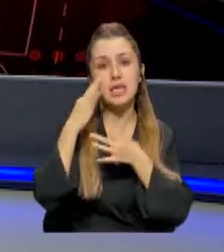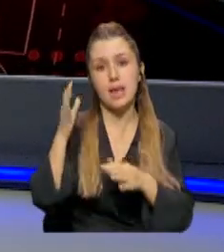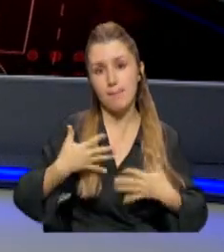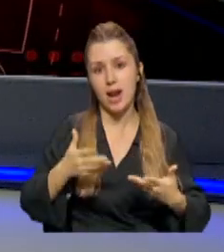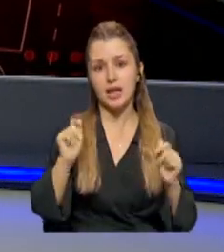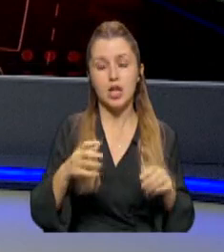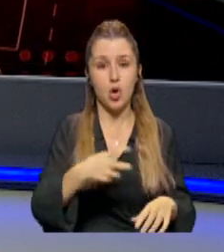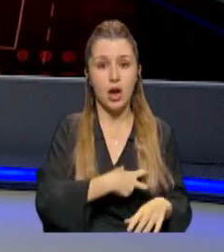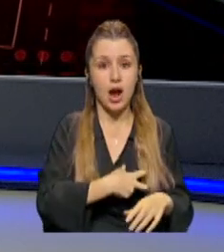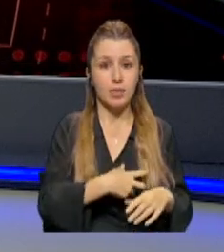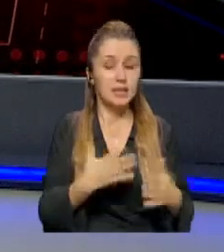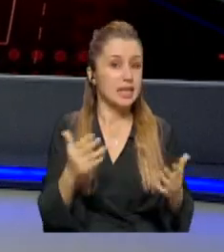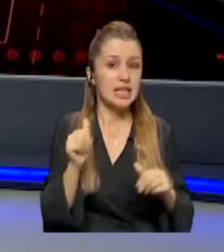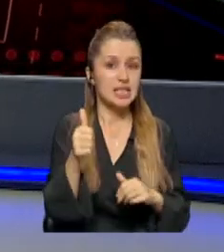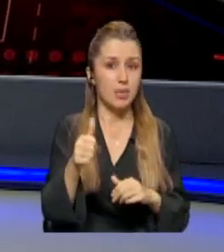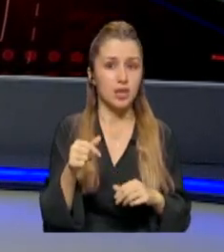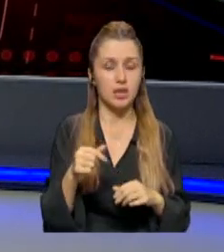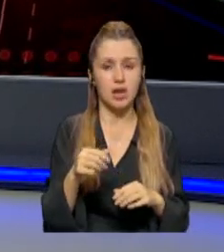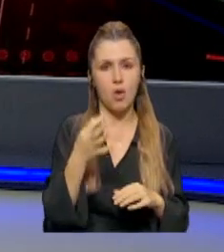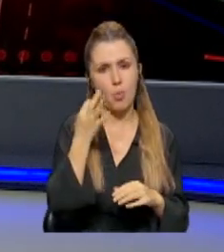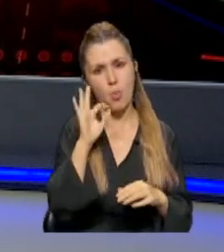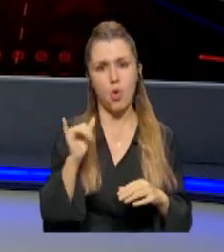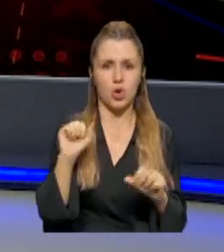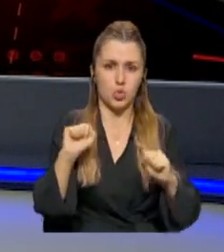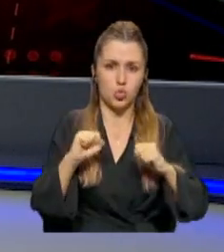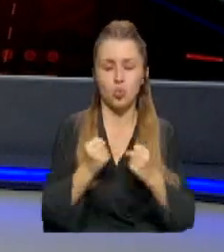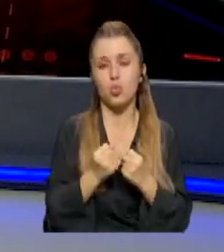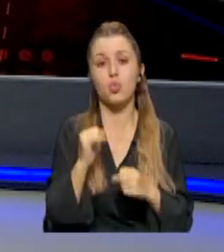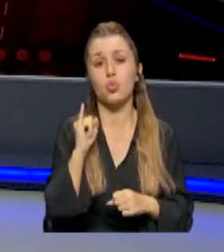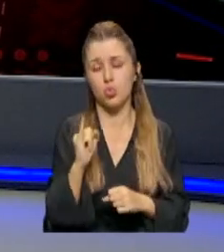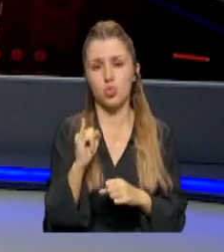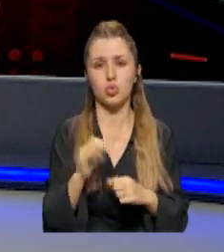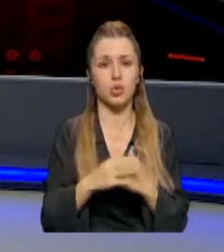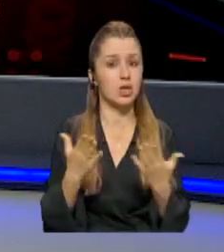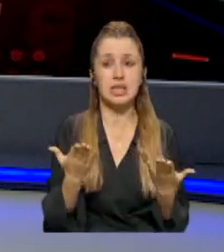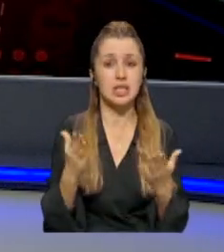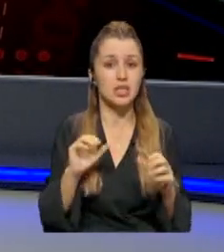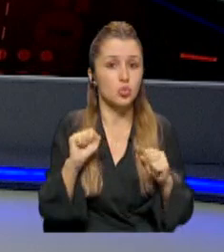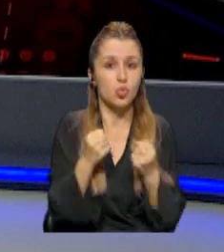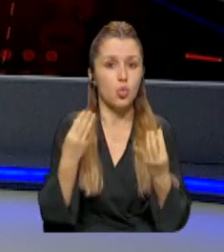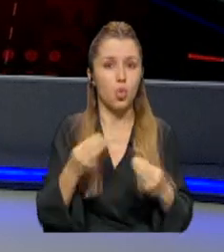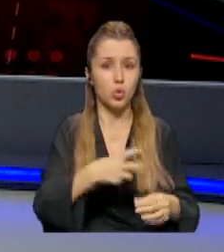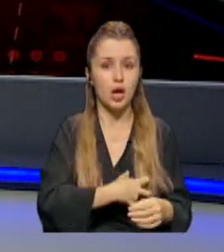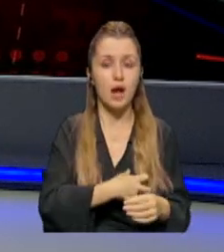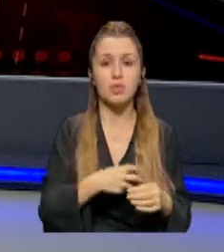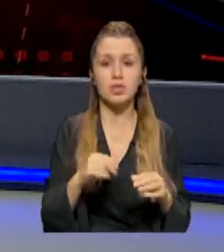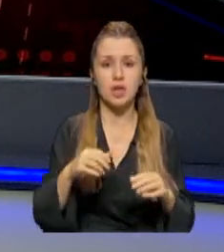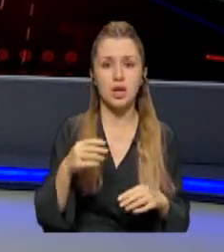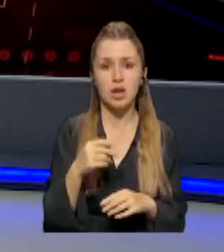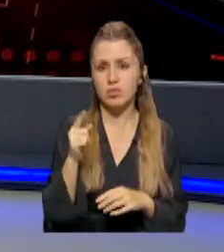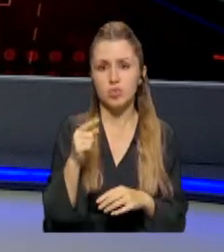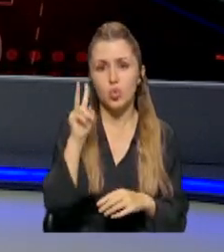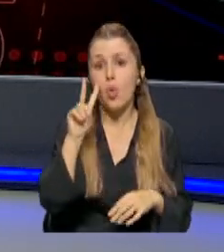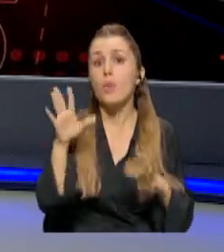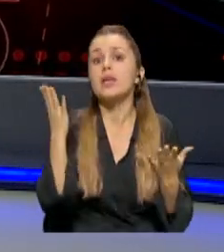merak ediyor. Kalbimiz ne zamandır bu kadar soğuk? Nasıl bu kadar soğudu kalbimiz? Nasıl bu kadar